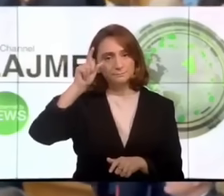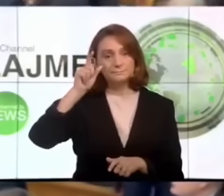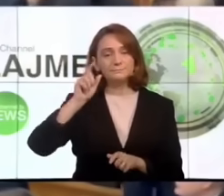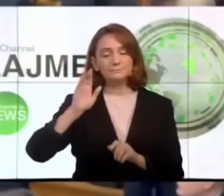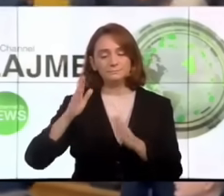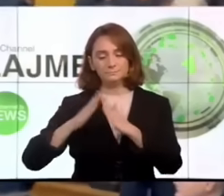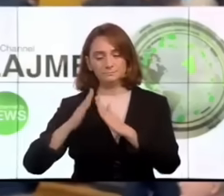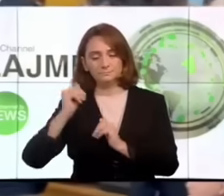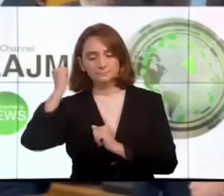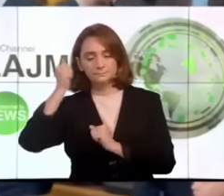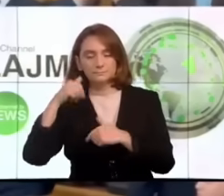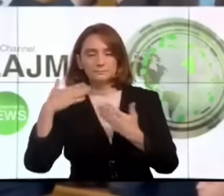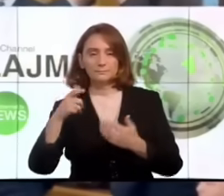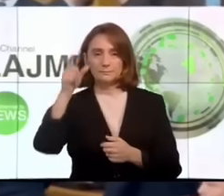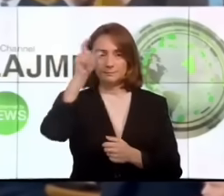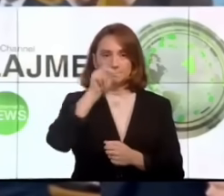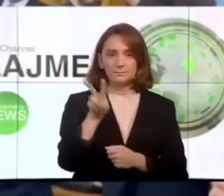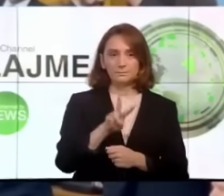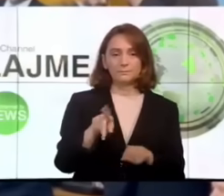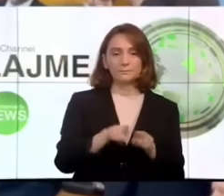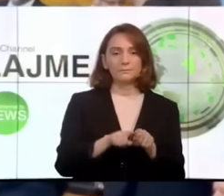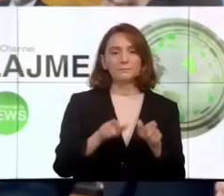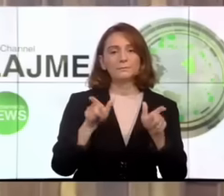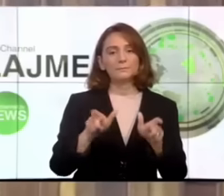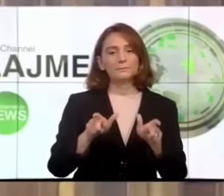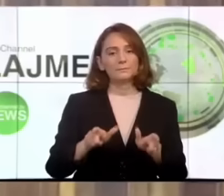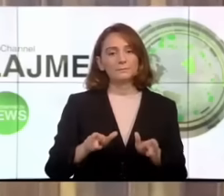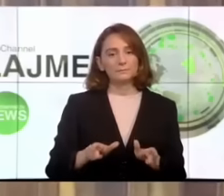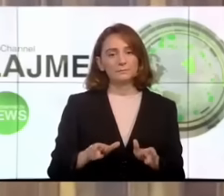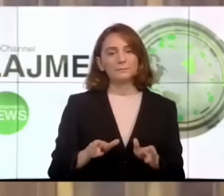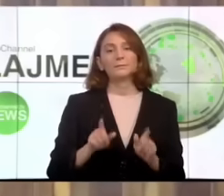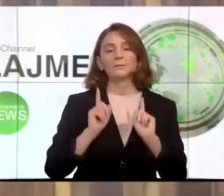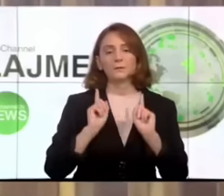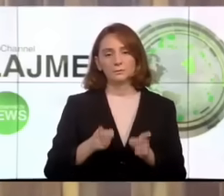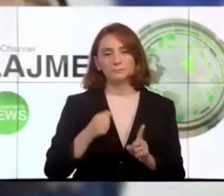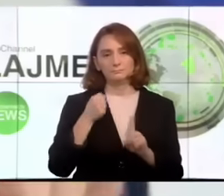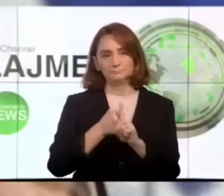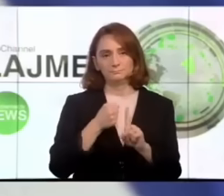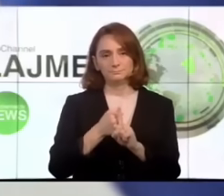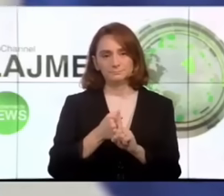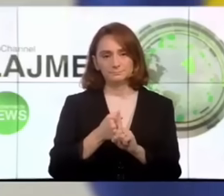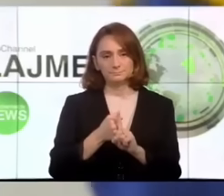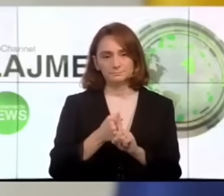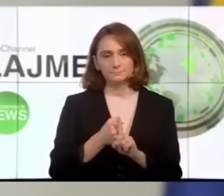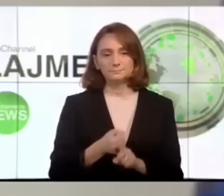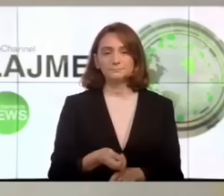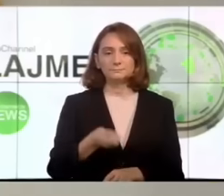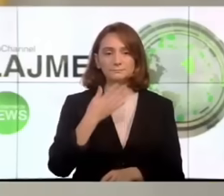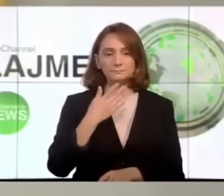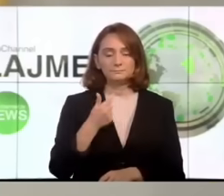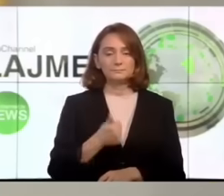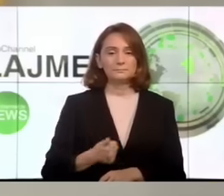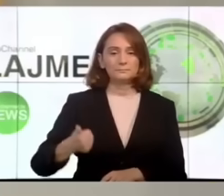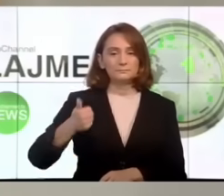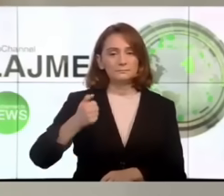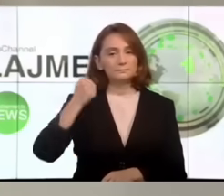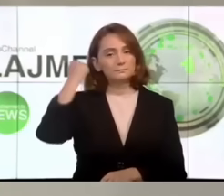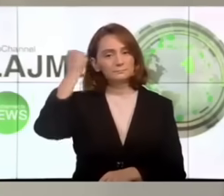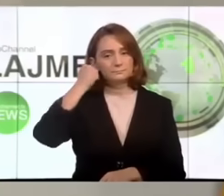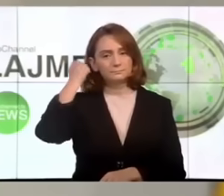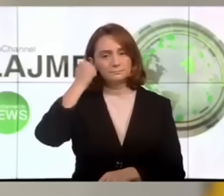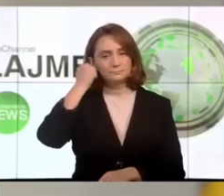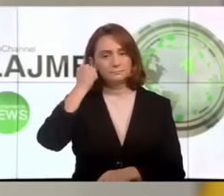stabilitetit dhe zhvillimit të mëtejshëm të vendit, ishte komenti i tij. Vučević shtoi mëtej se kryeministri i Kosovës Albin